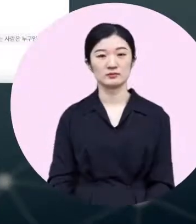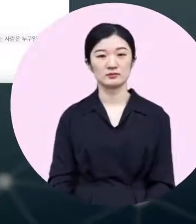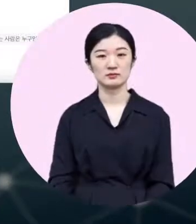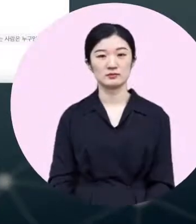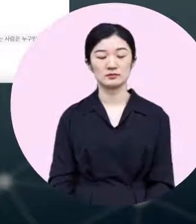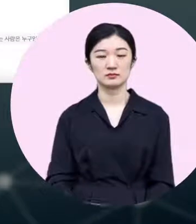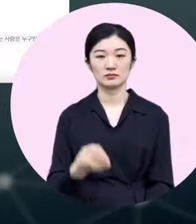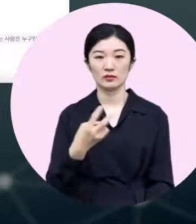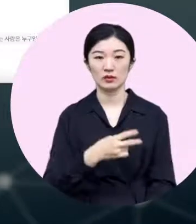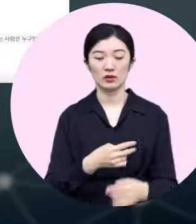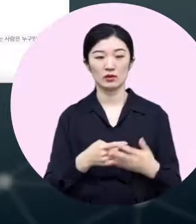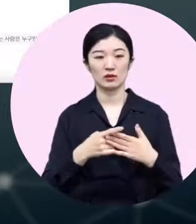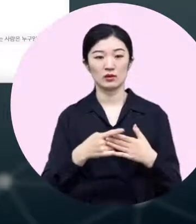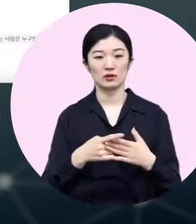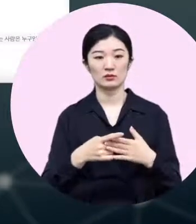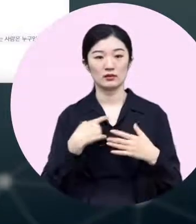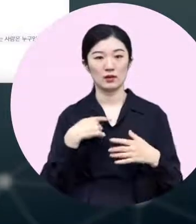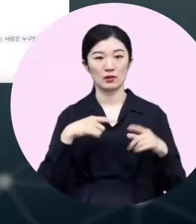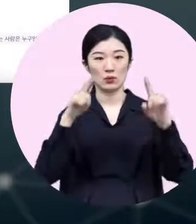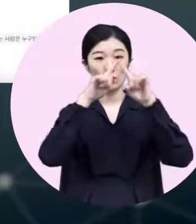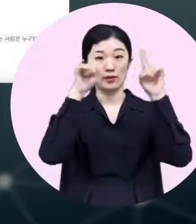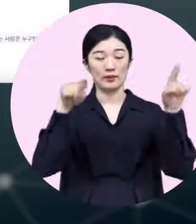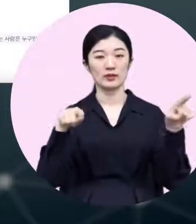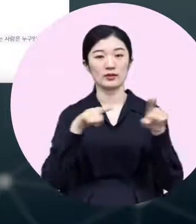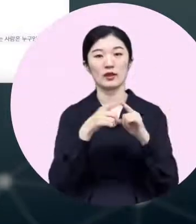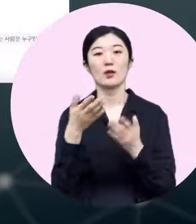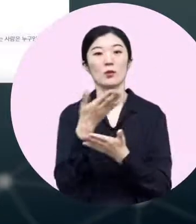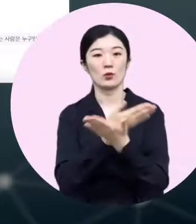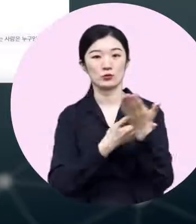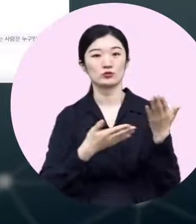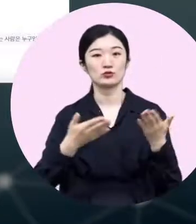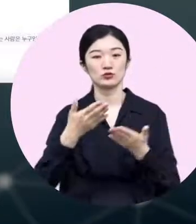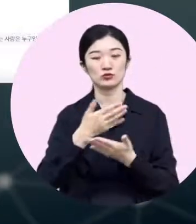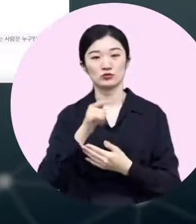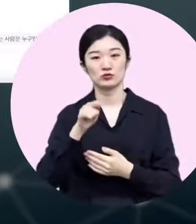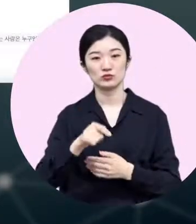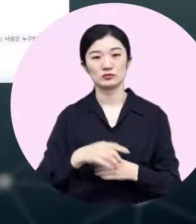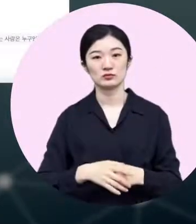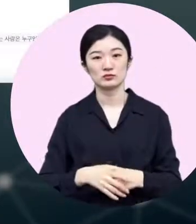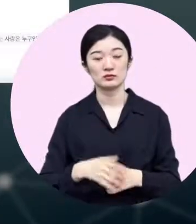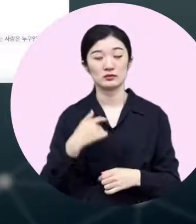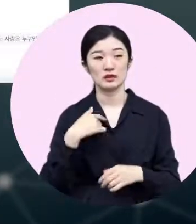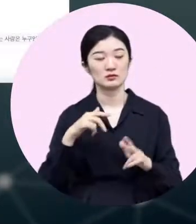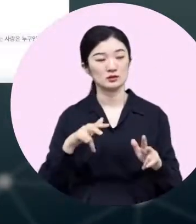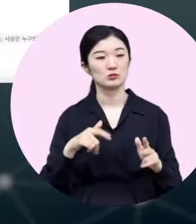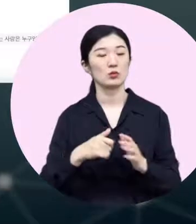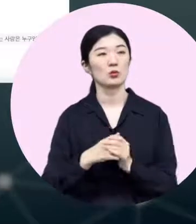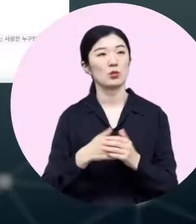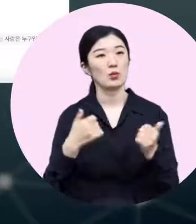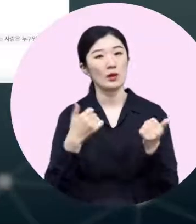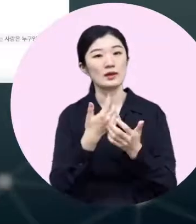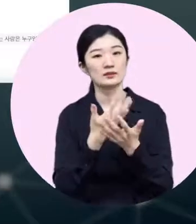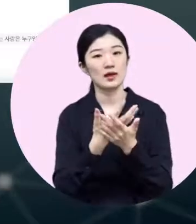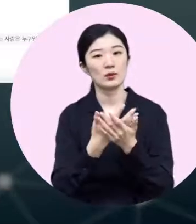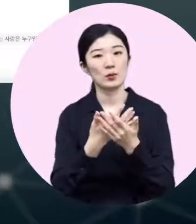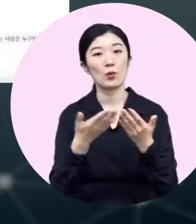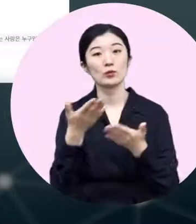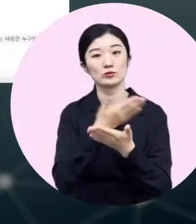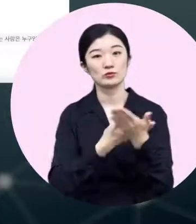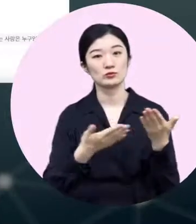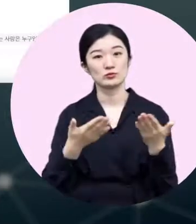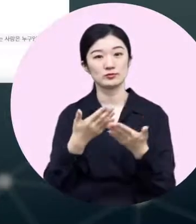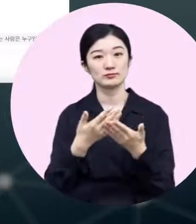이제 화면 공유라는 버튼이 있죠. 이걸로 이제 화면 공유를 해주는 건데, 제가 이제 강의 자료 같은 거를 공유하는 걸 한번 보여드릴게요.